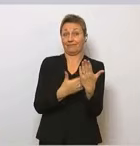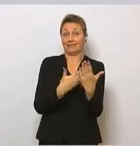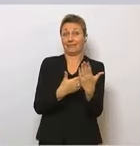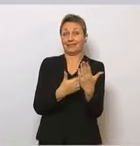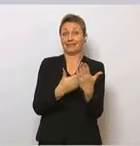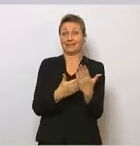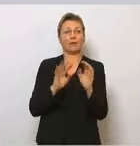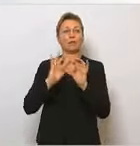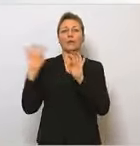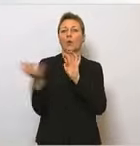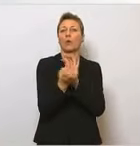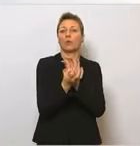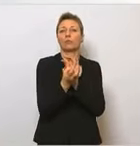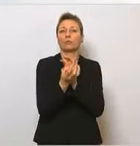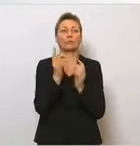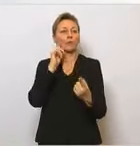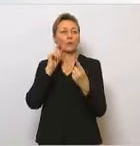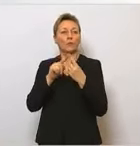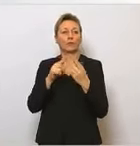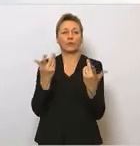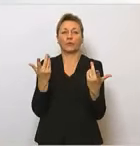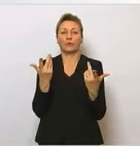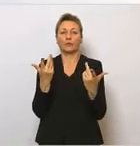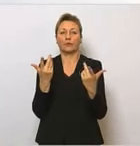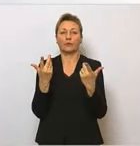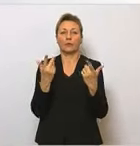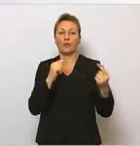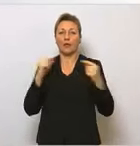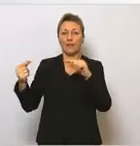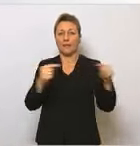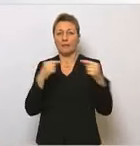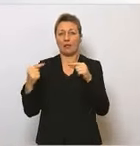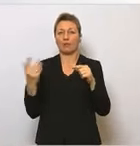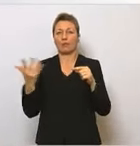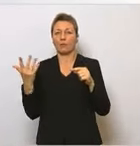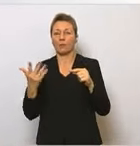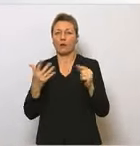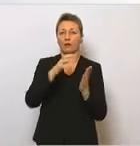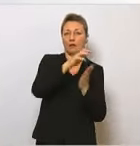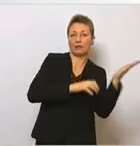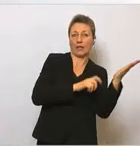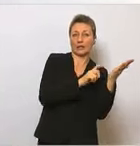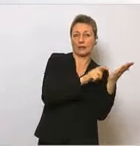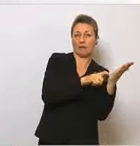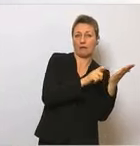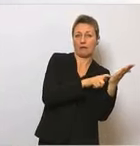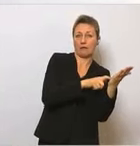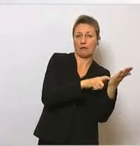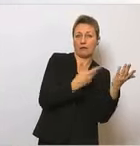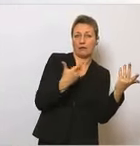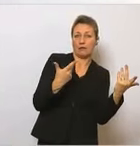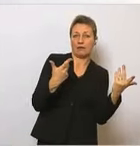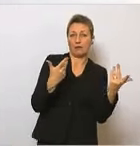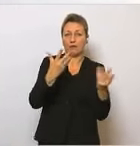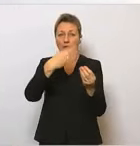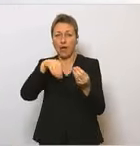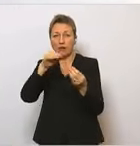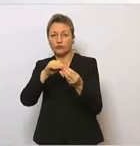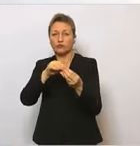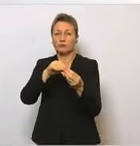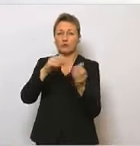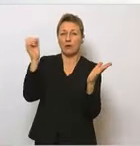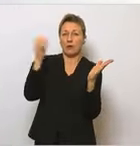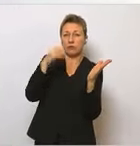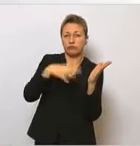de cette table ronde est de discuter les raisons du Digital Markets Act et de comment est-ce qu'il faut l'implémenter et de ses conséquences